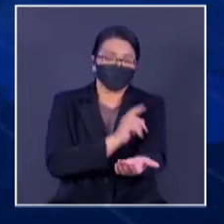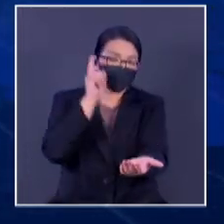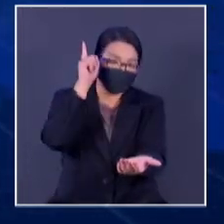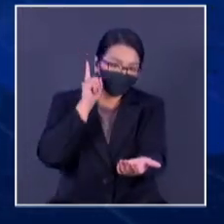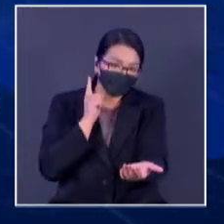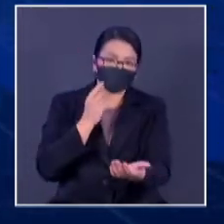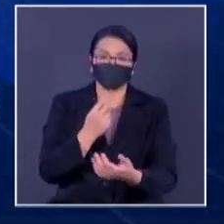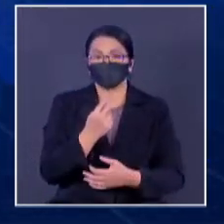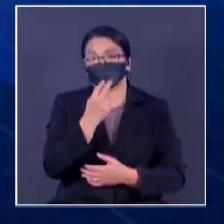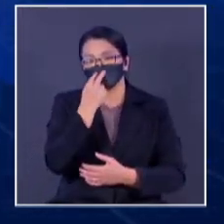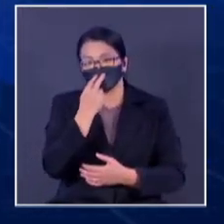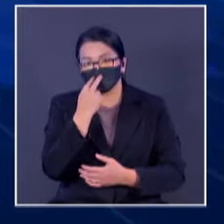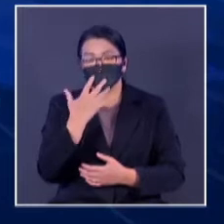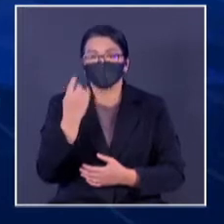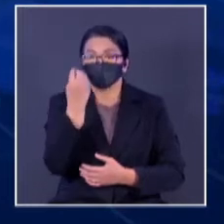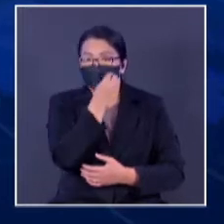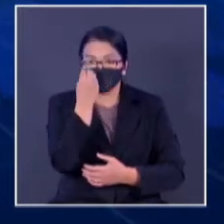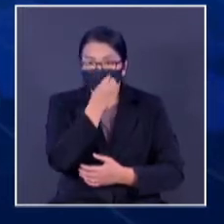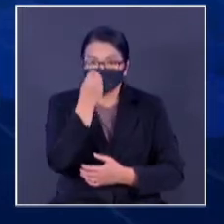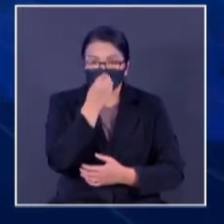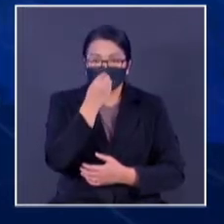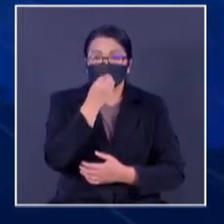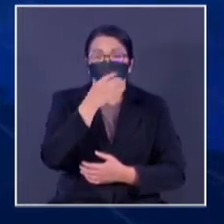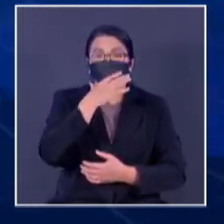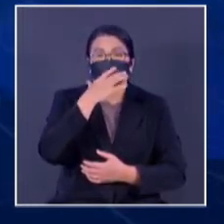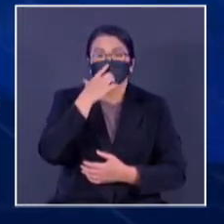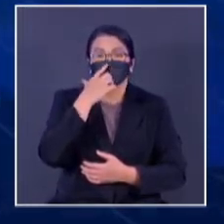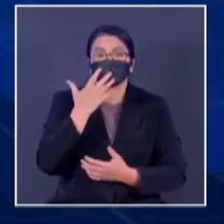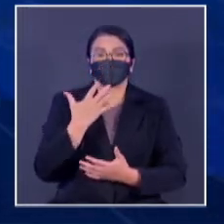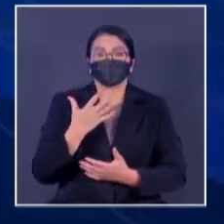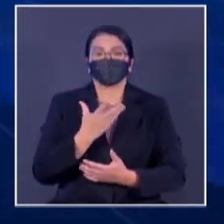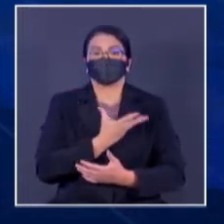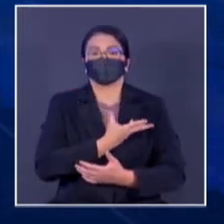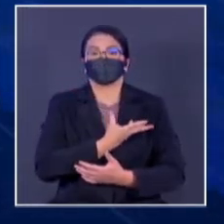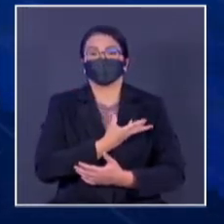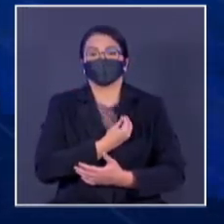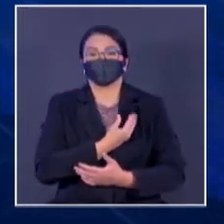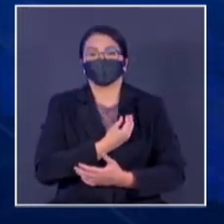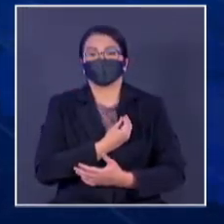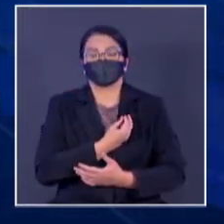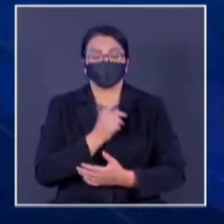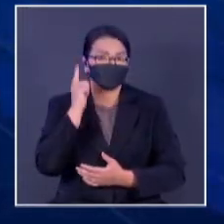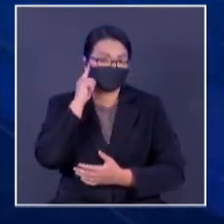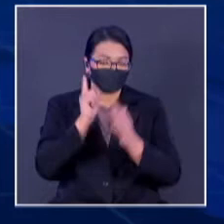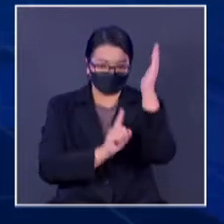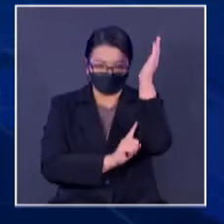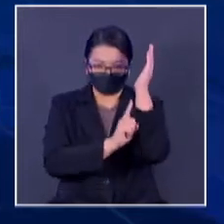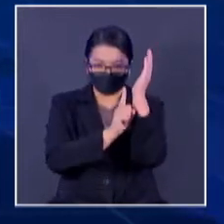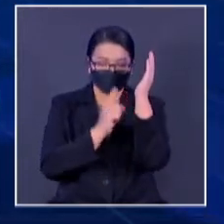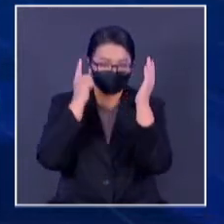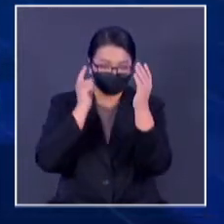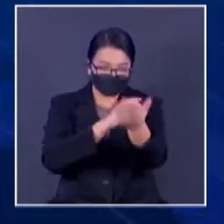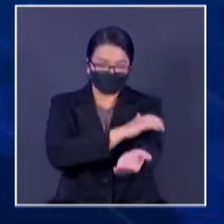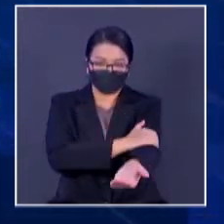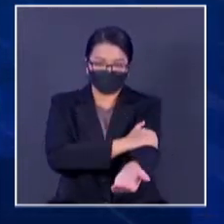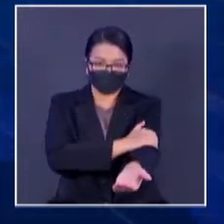ดออกซิเจนแอมโมเนียนะครับเอามาให้สูดดมกันแล้วก็พบว่าหัวใจของพยาบาลท่านนี้เนี่ยตอนวัดความดันแล้วก็ตอนวัดการ